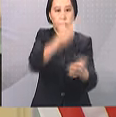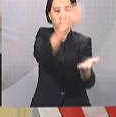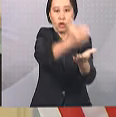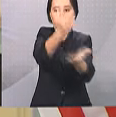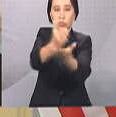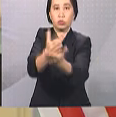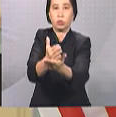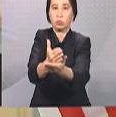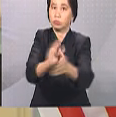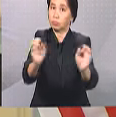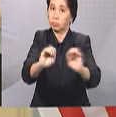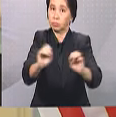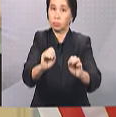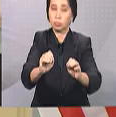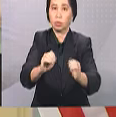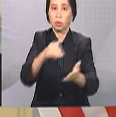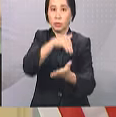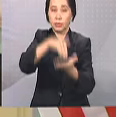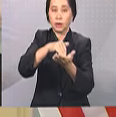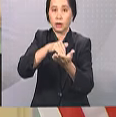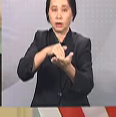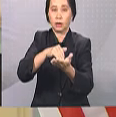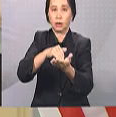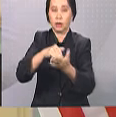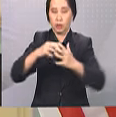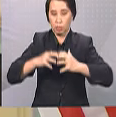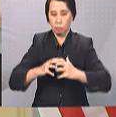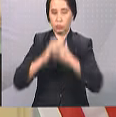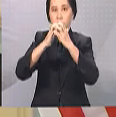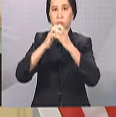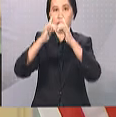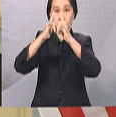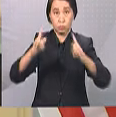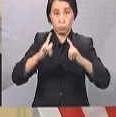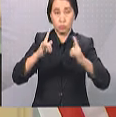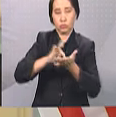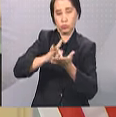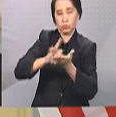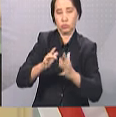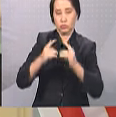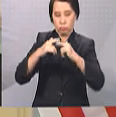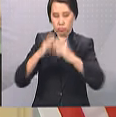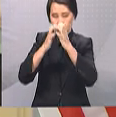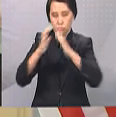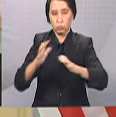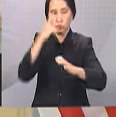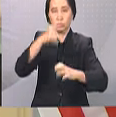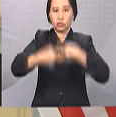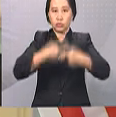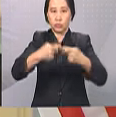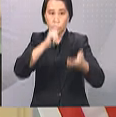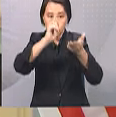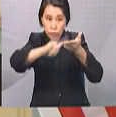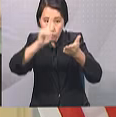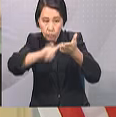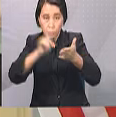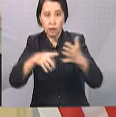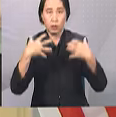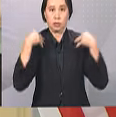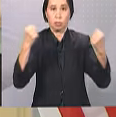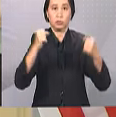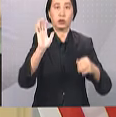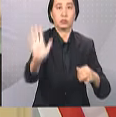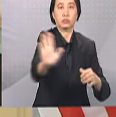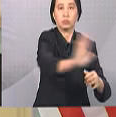diberhentikan. Pengkalan perubatan akan dibuka di kawasan tersebut bagi proses pemeriksaan kesihatan